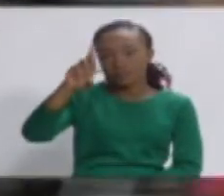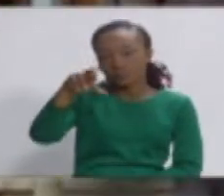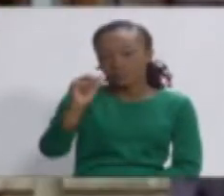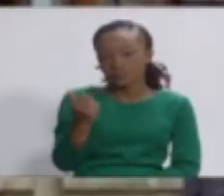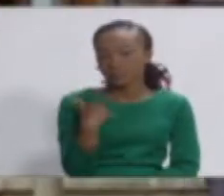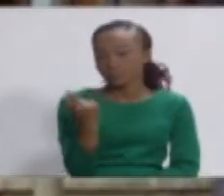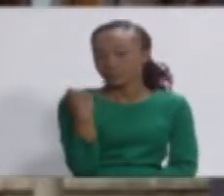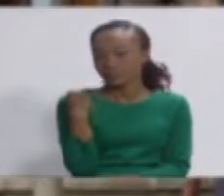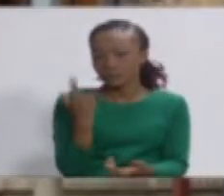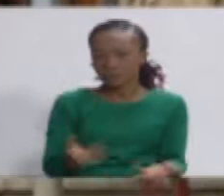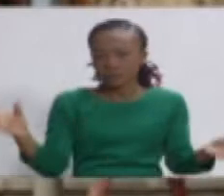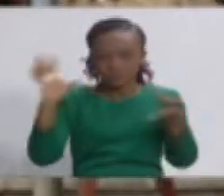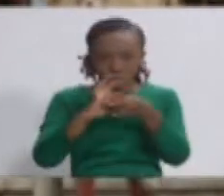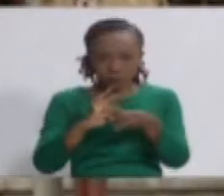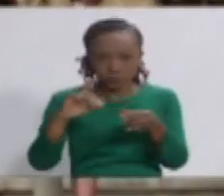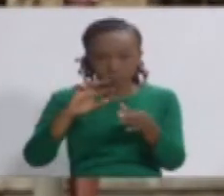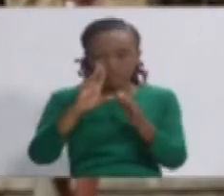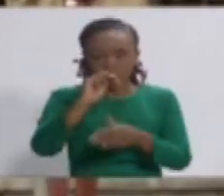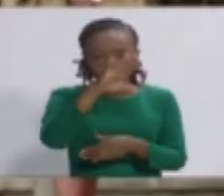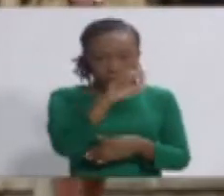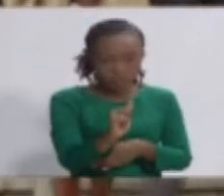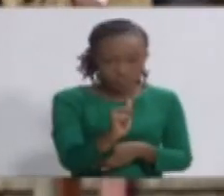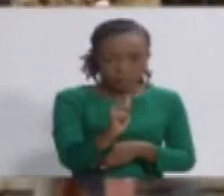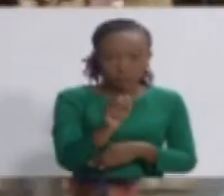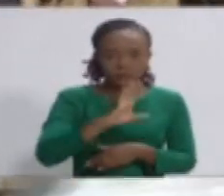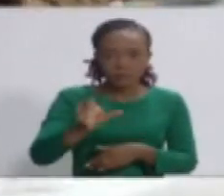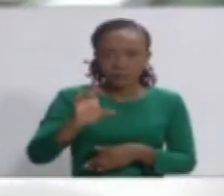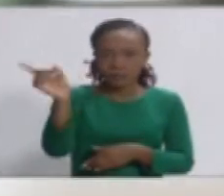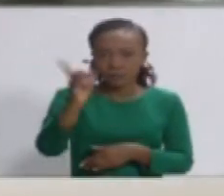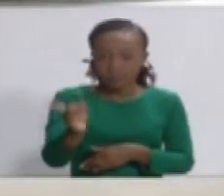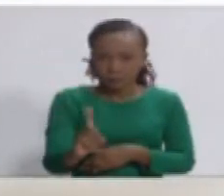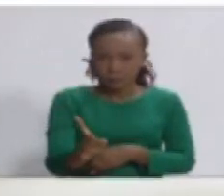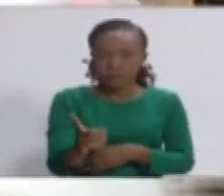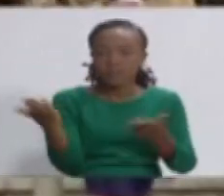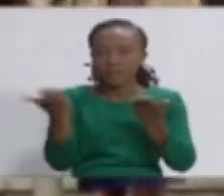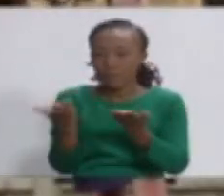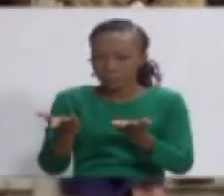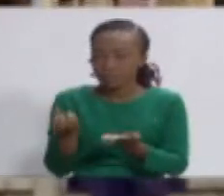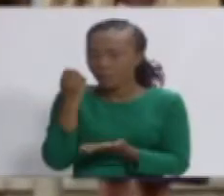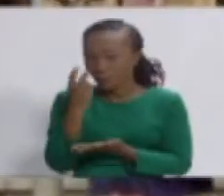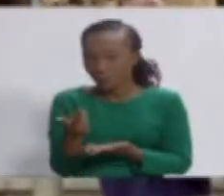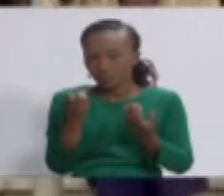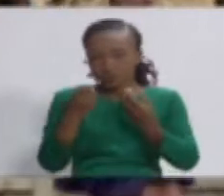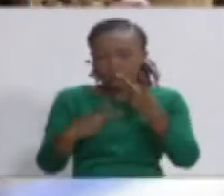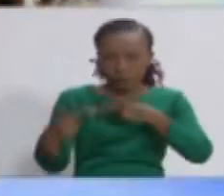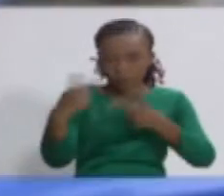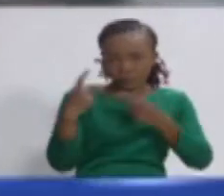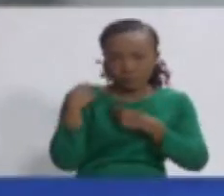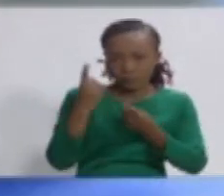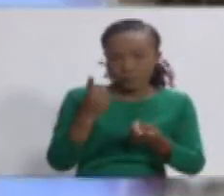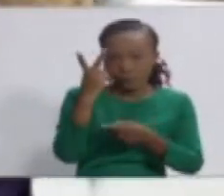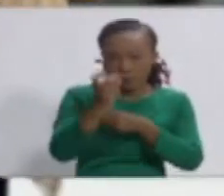wa kuweza kuunganisha wakilishi wadi katika bunge la kaunti la Nairobi ambalo limeweza kushuhudia vurugu tangia